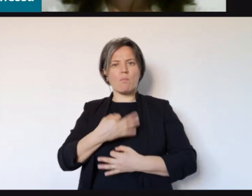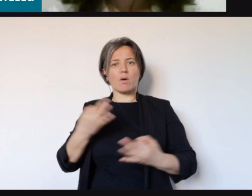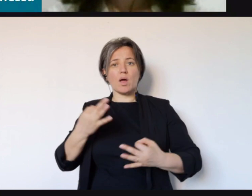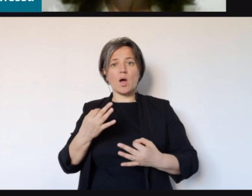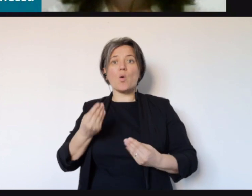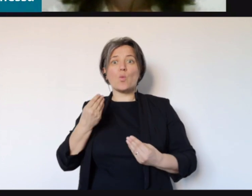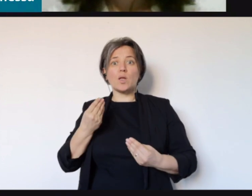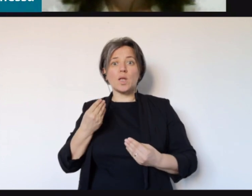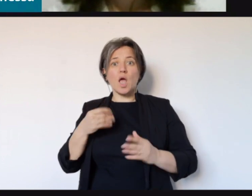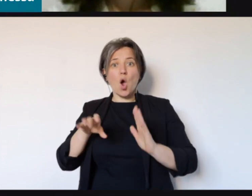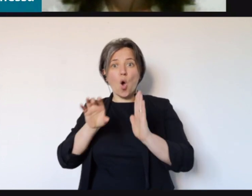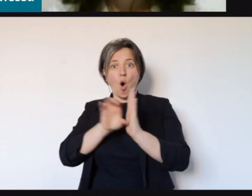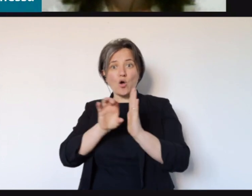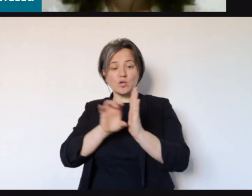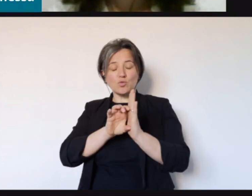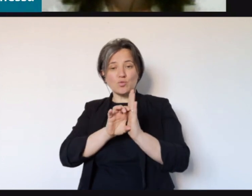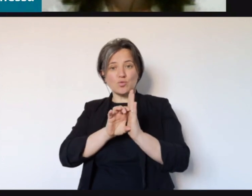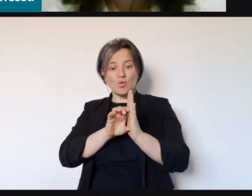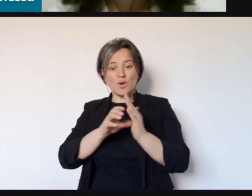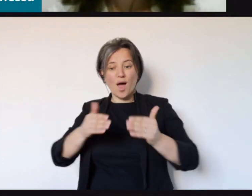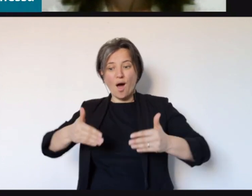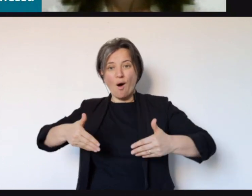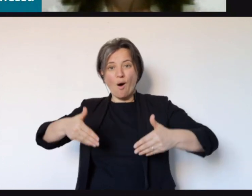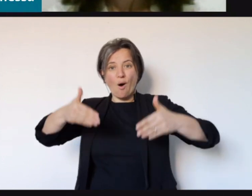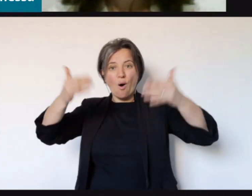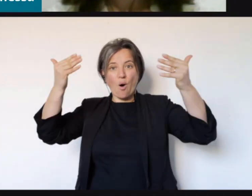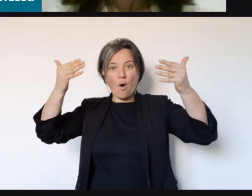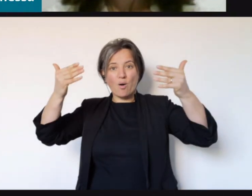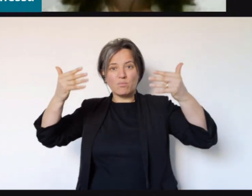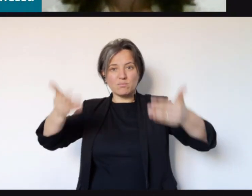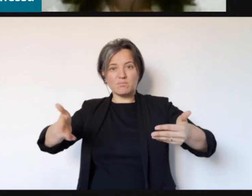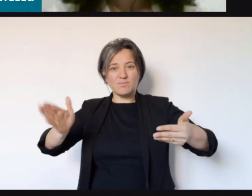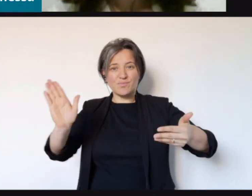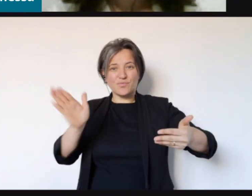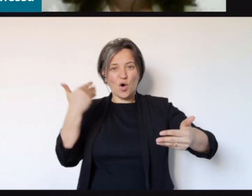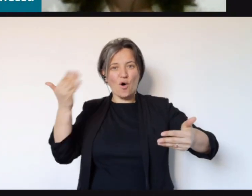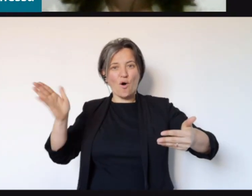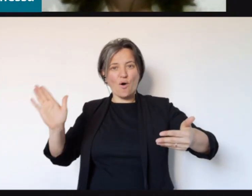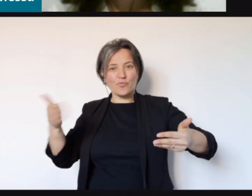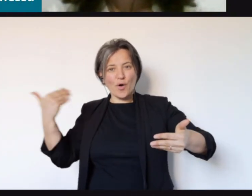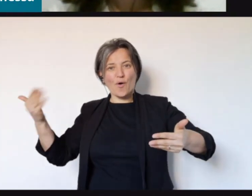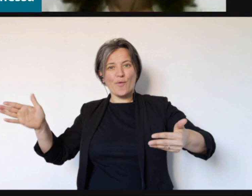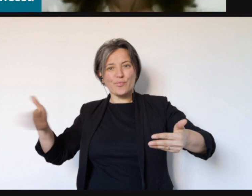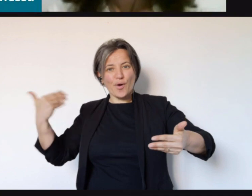ostacoli affinché possa vivere la propria vita, e quindi anche